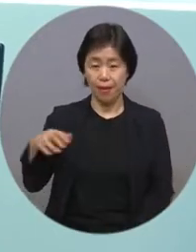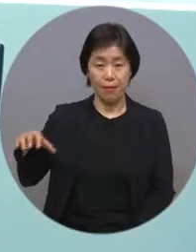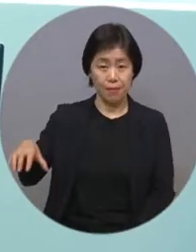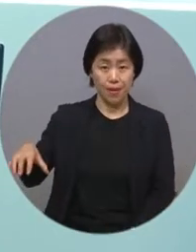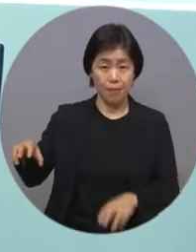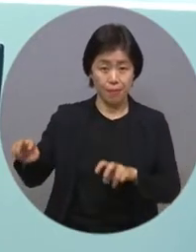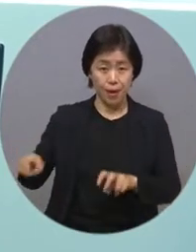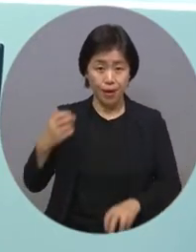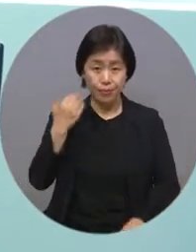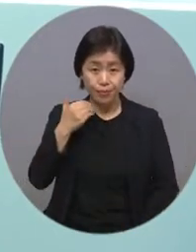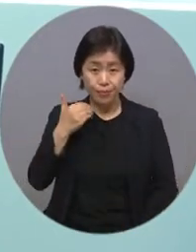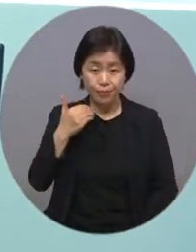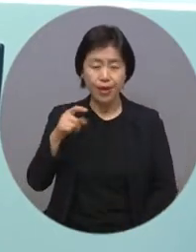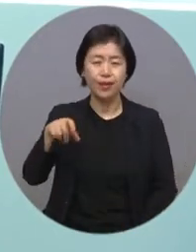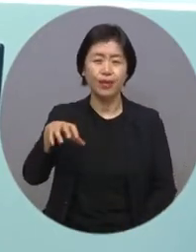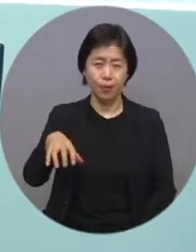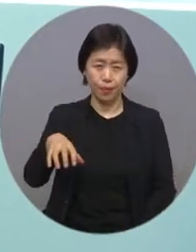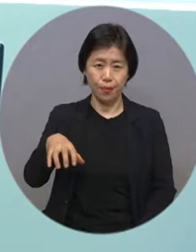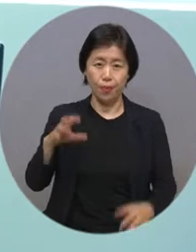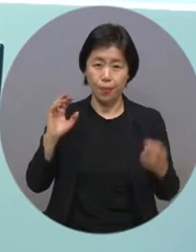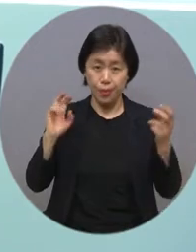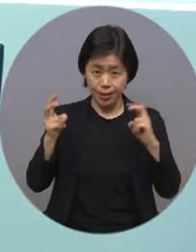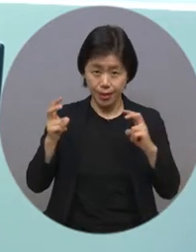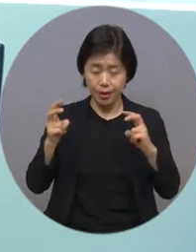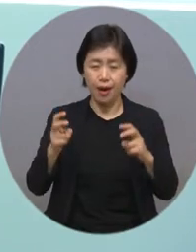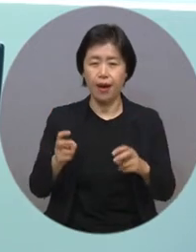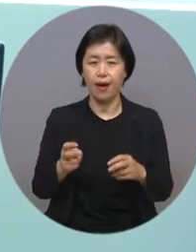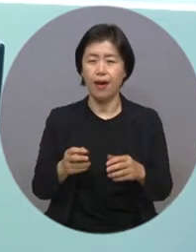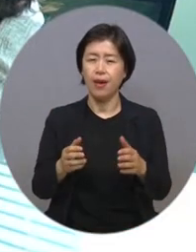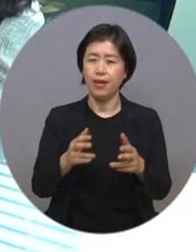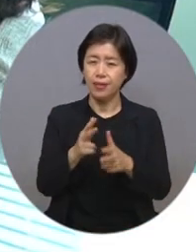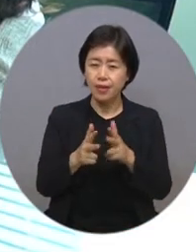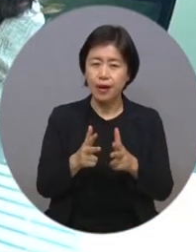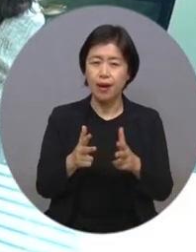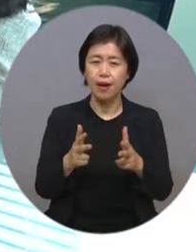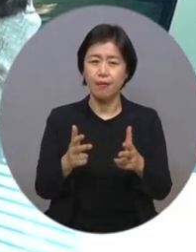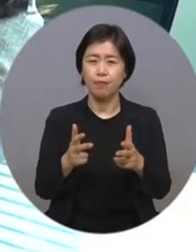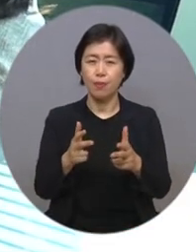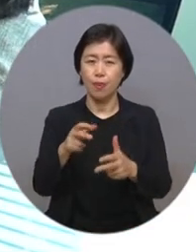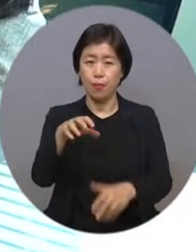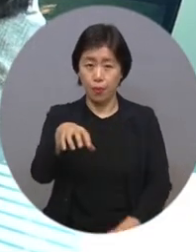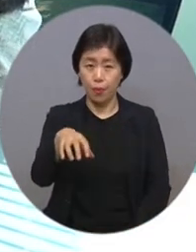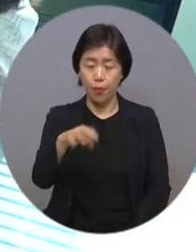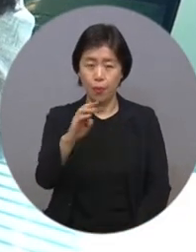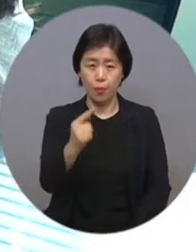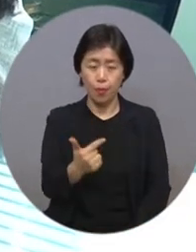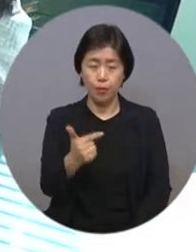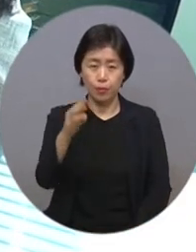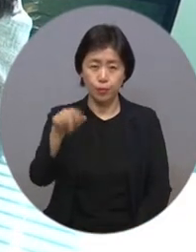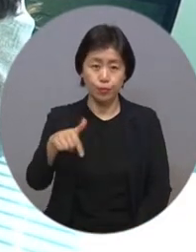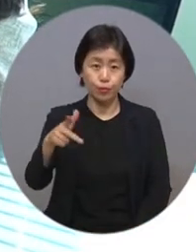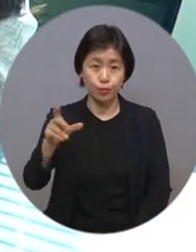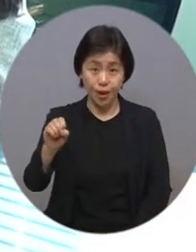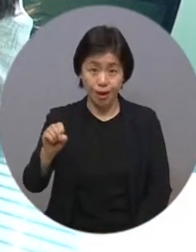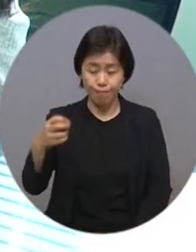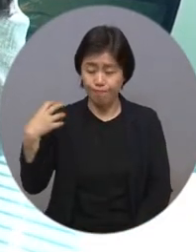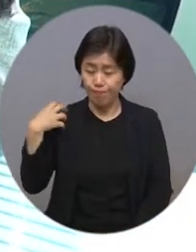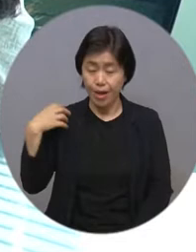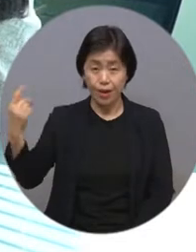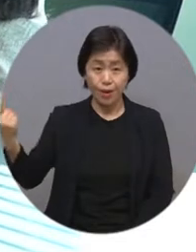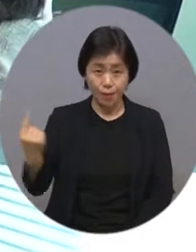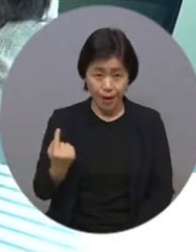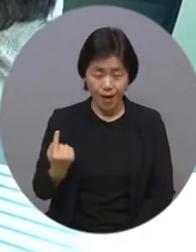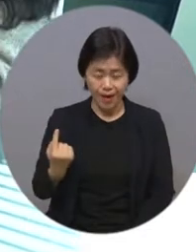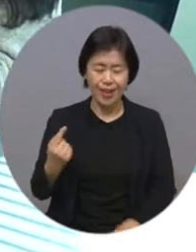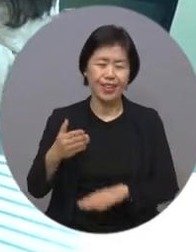옆에는 캐논코리아 주식회사 개발생산 본부장님을 모셨는데요. 먼저 이렇게 귀한 시간 내주셔서 너무